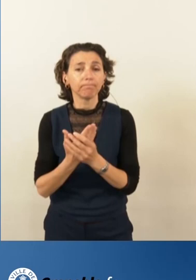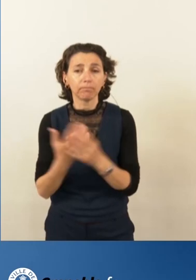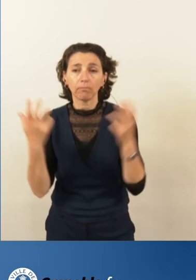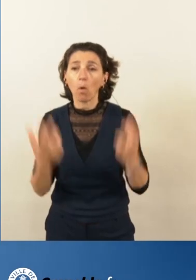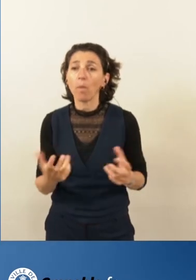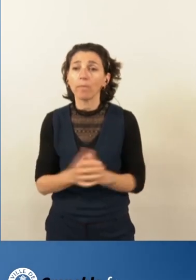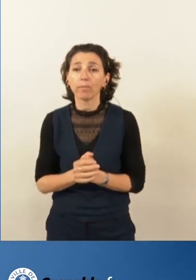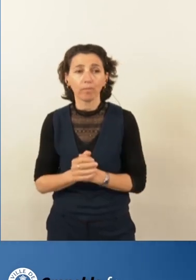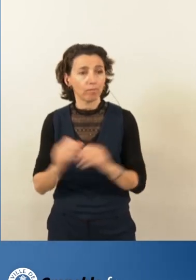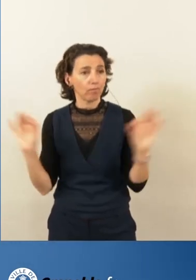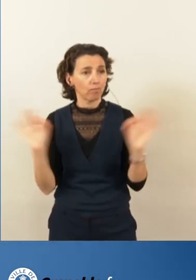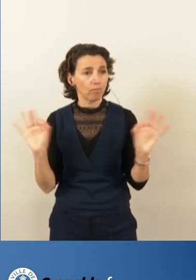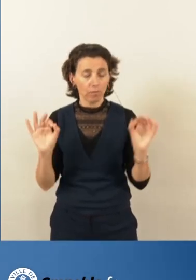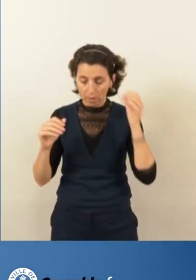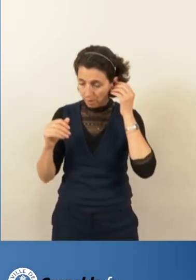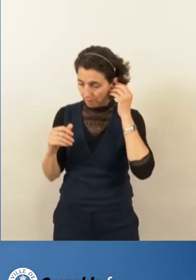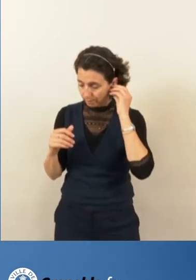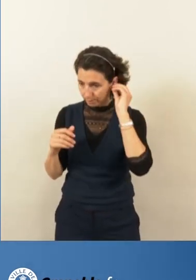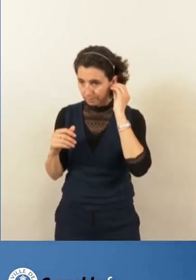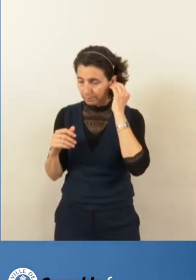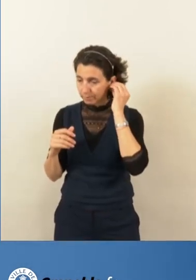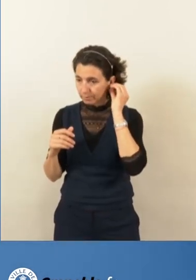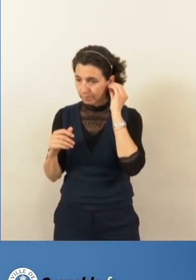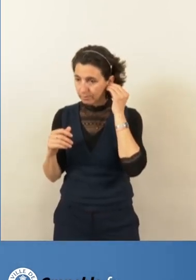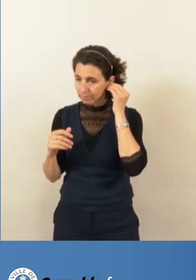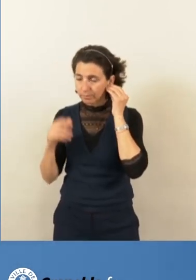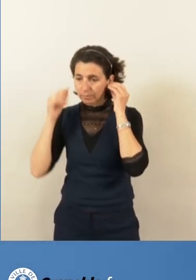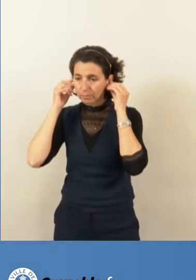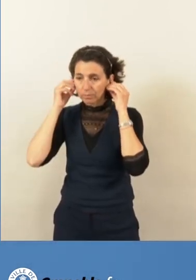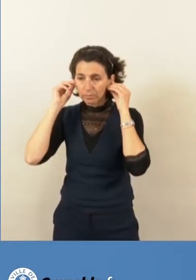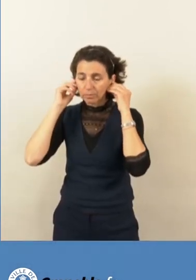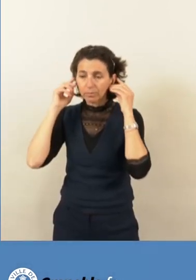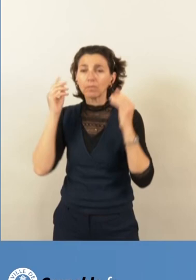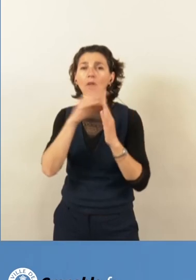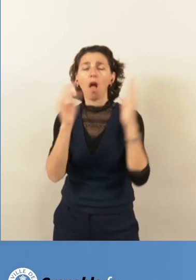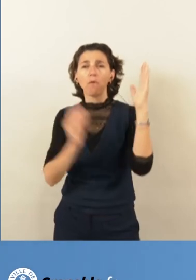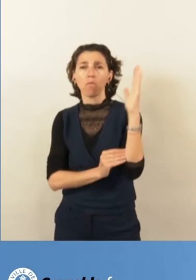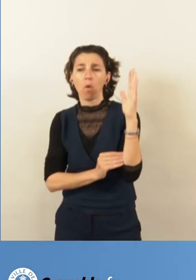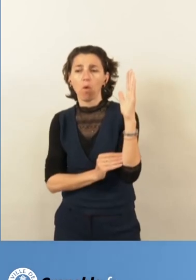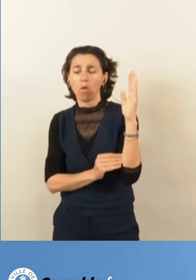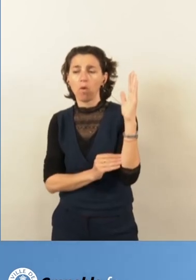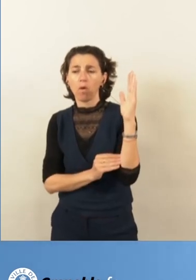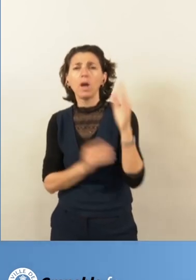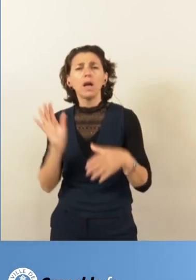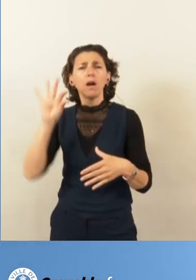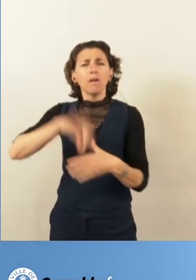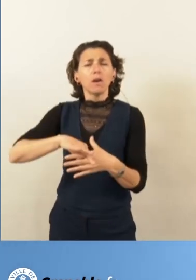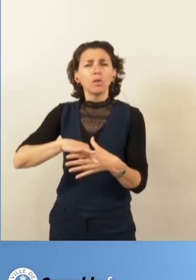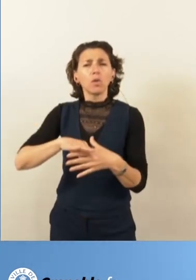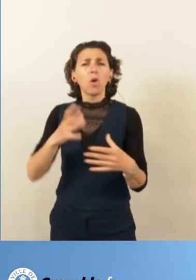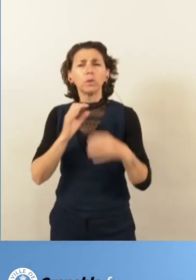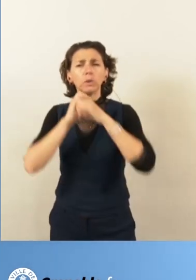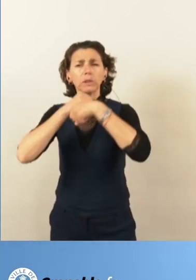non je mets donc l'amendement alors je lui demande de votre habitat secret donc ça il faut la